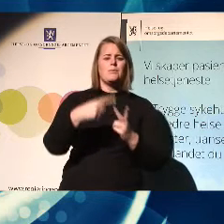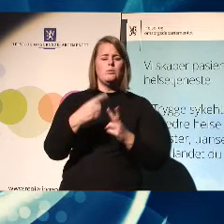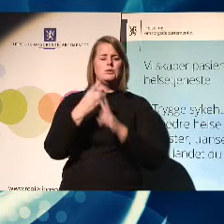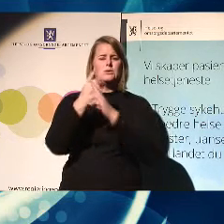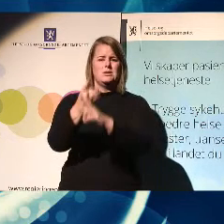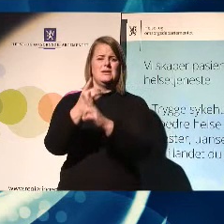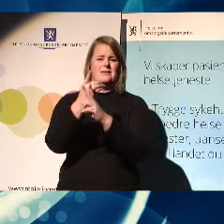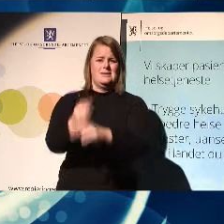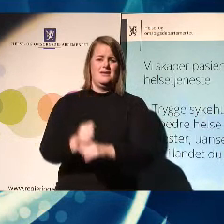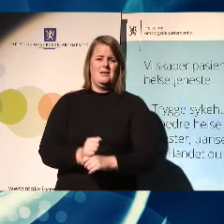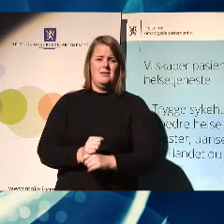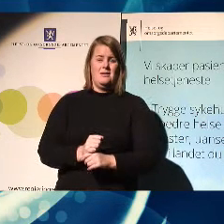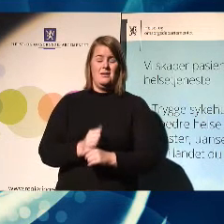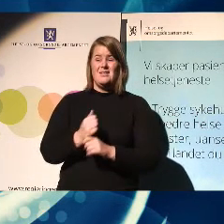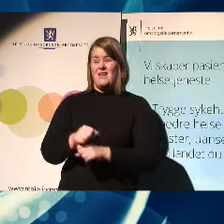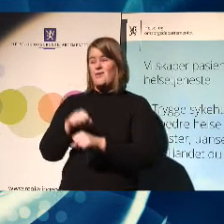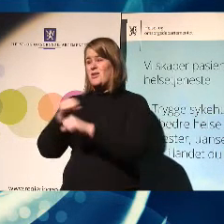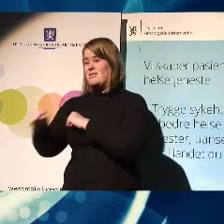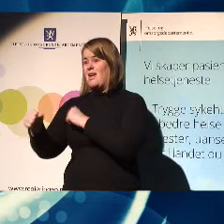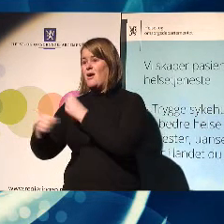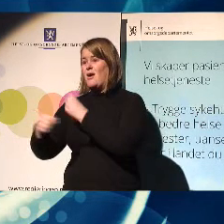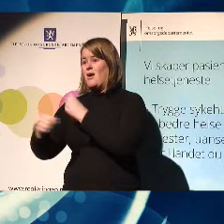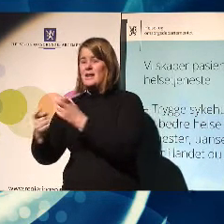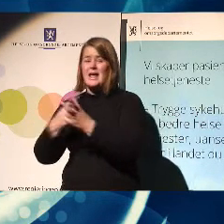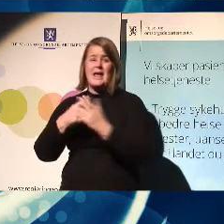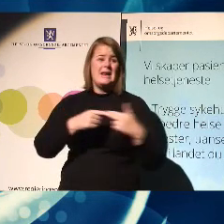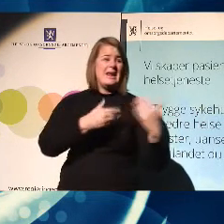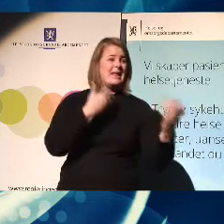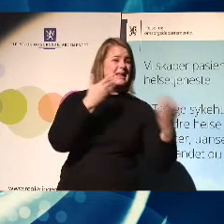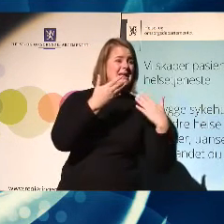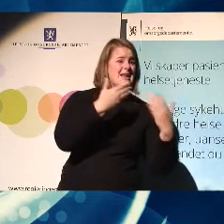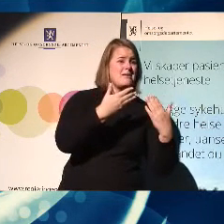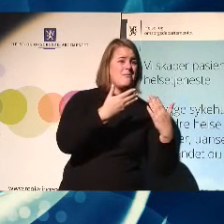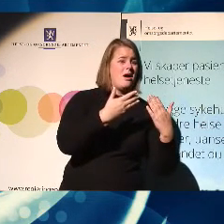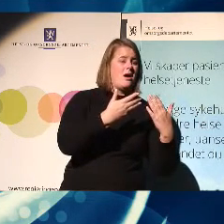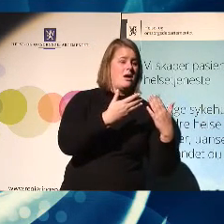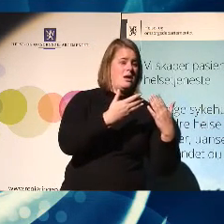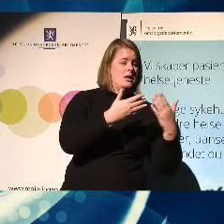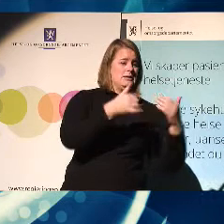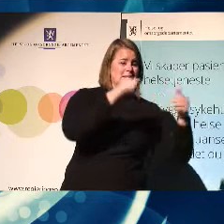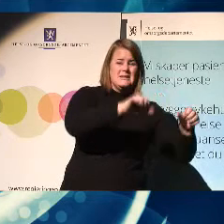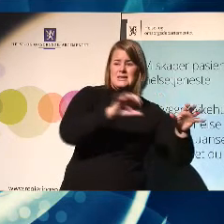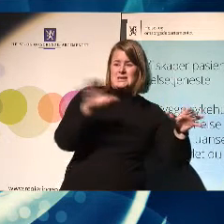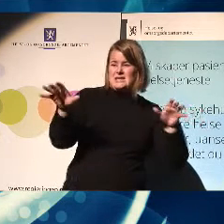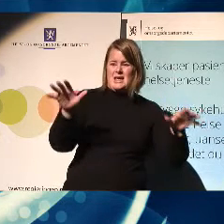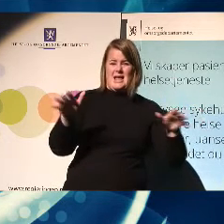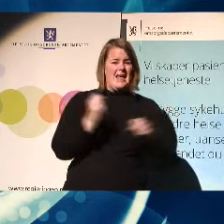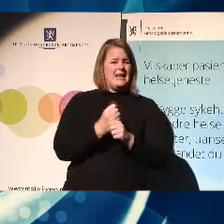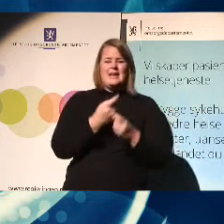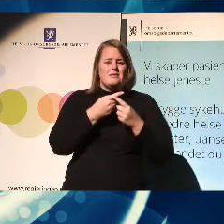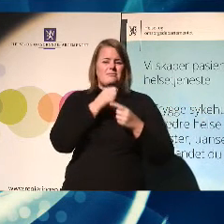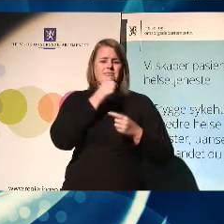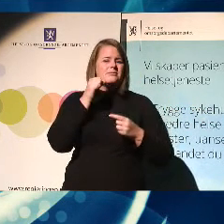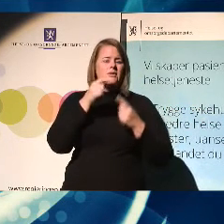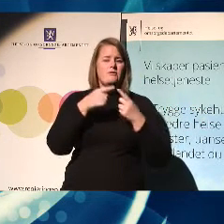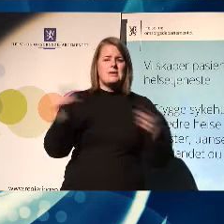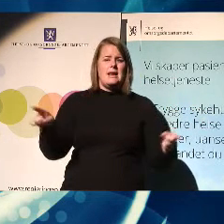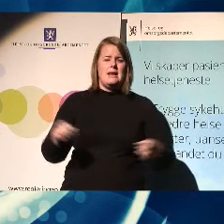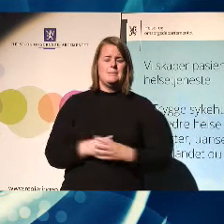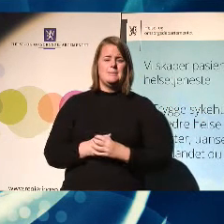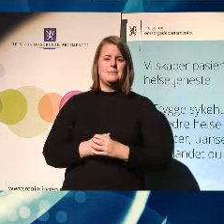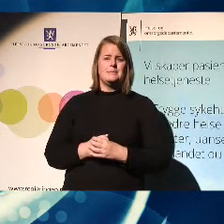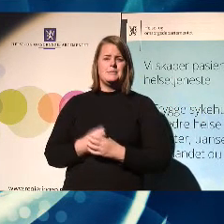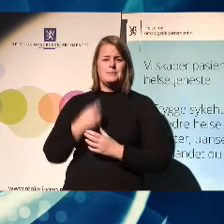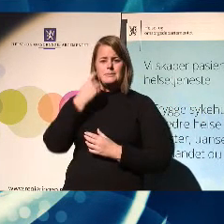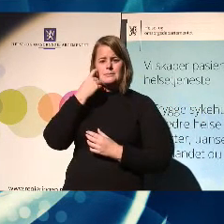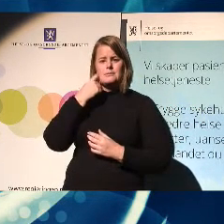på en terrorhandling og en betydelig klimahendelse, for eksempel, på konsekvensnivå. Og så det viktig å minne om at før så hadde